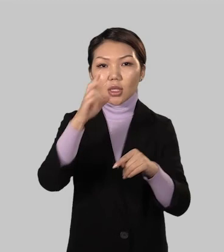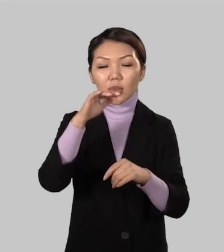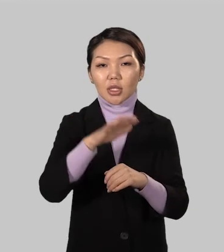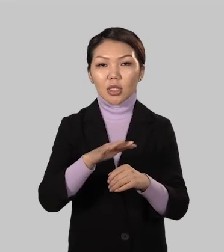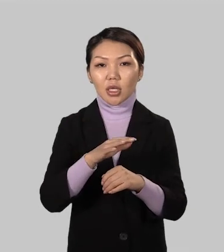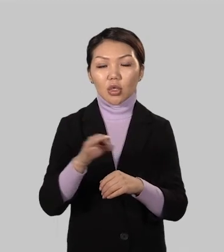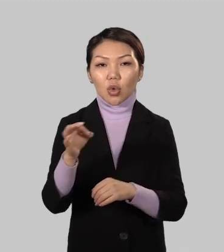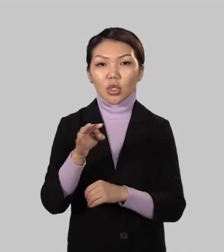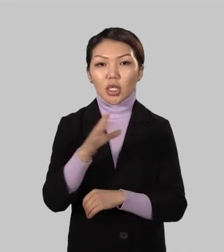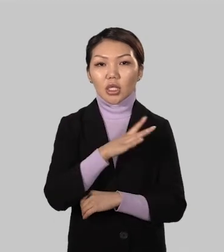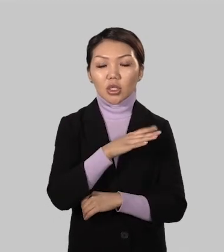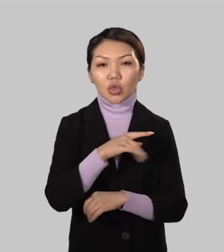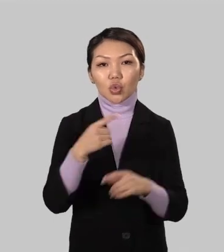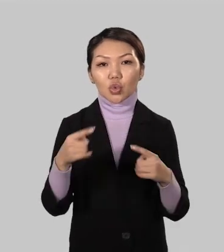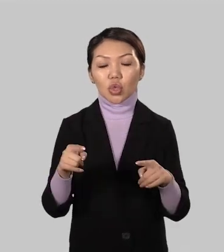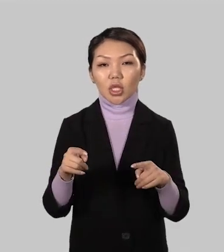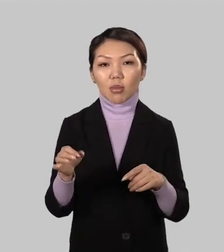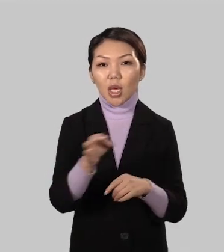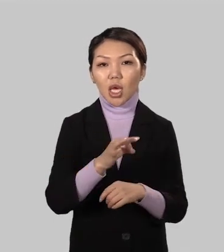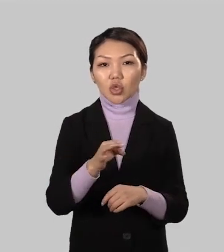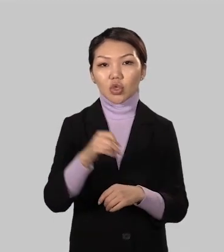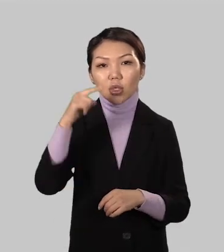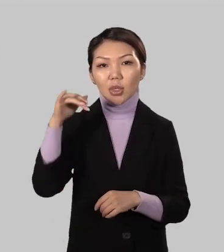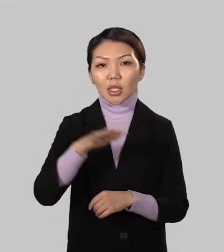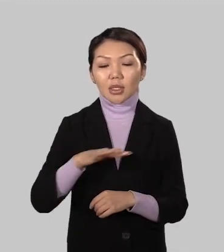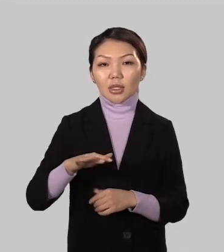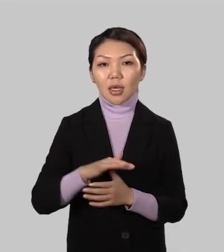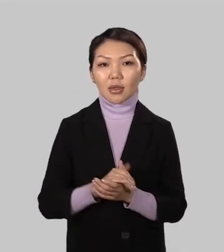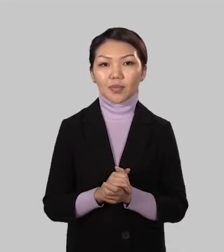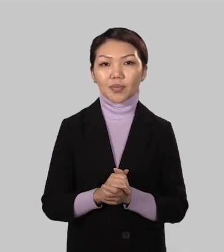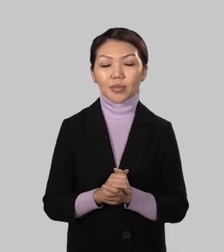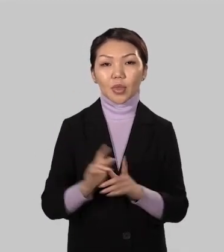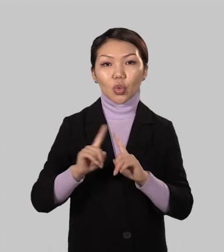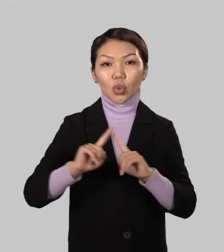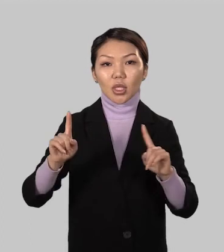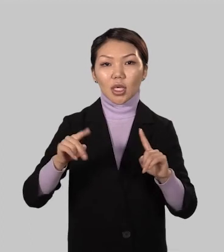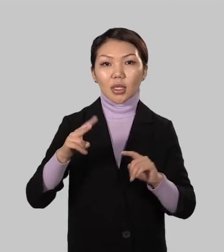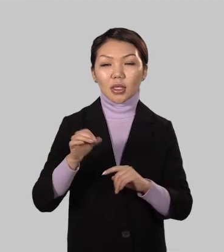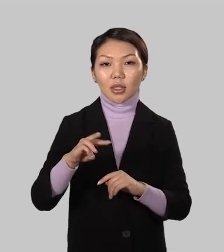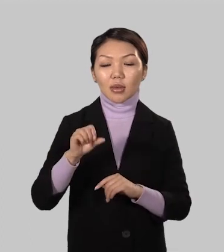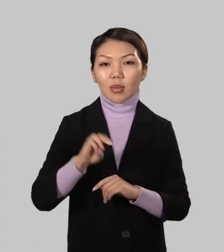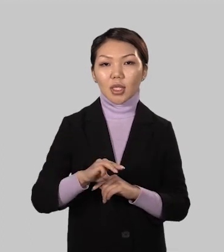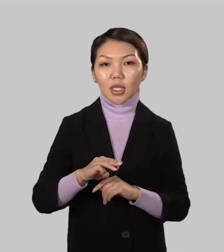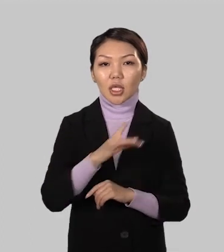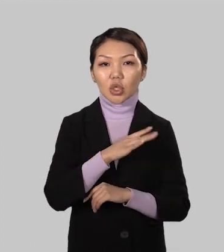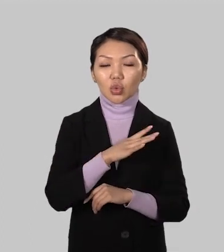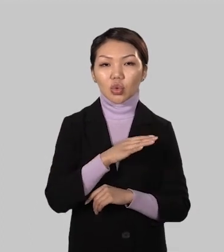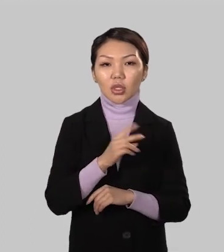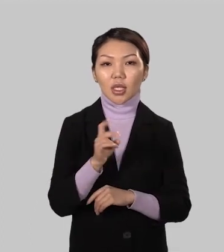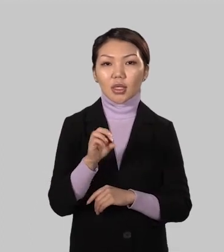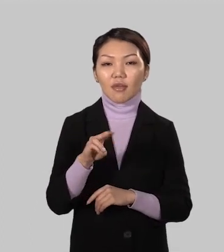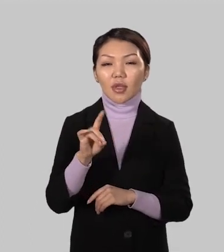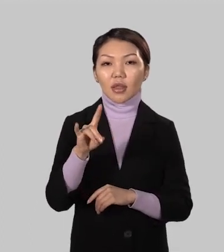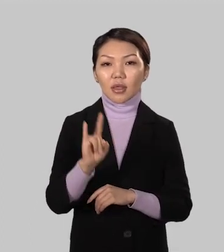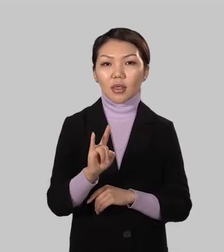озеро иссык куль с другими озерами кыргызстана уникальный климат иссык-кульской котловины с